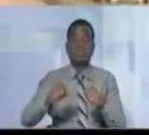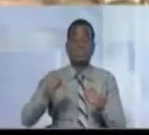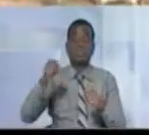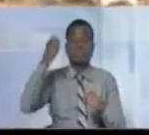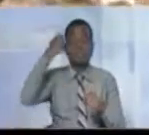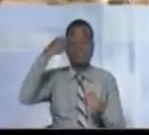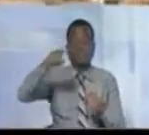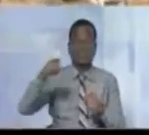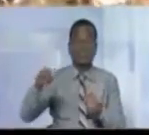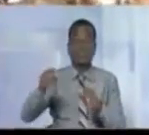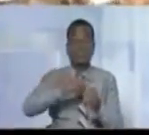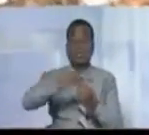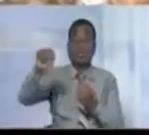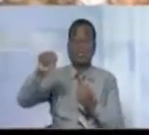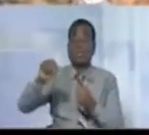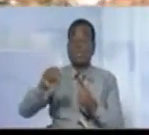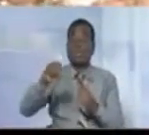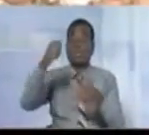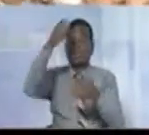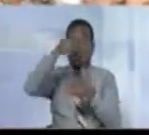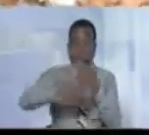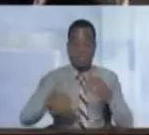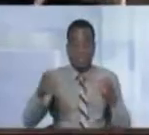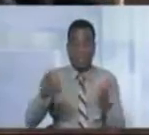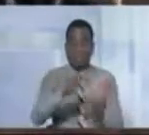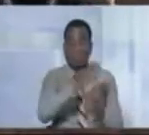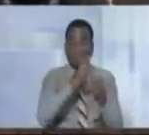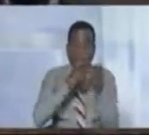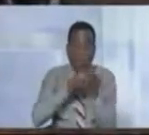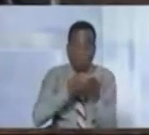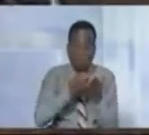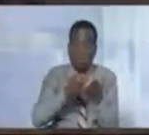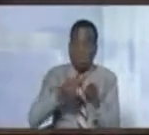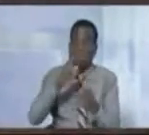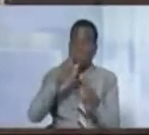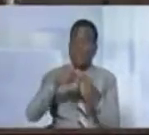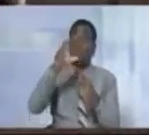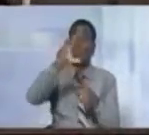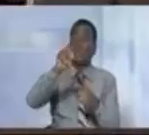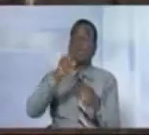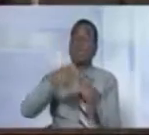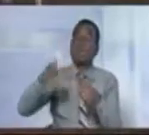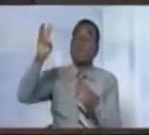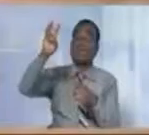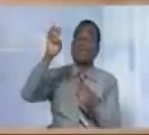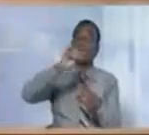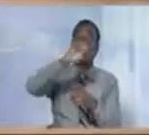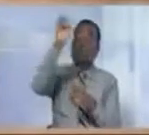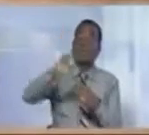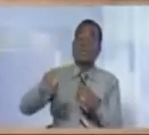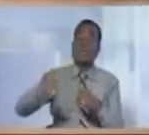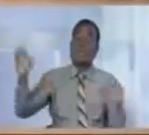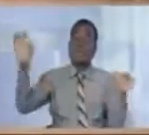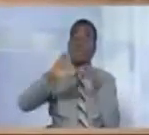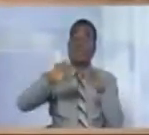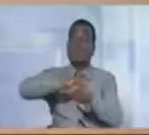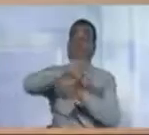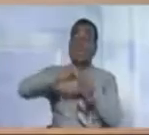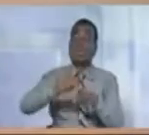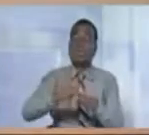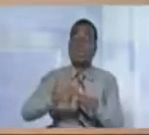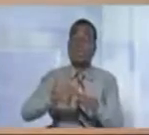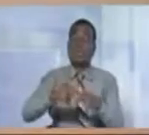plan pour faire passer le taux de production locale de 30 à 60 %. la Fédération nationale des producteurs de